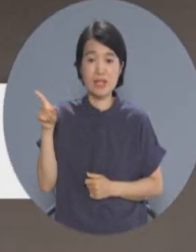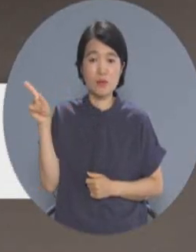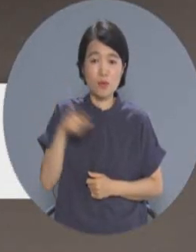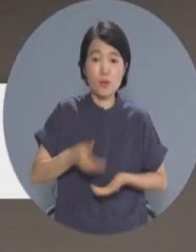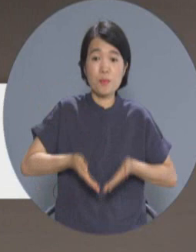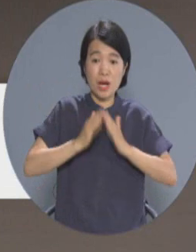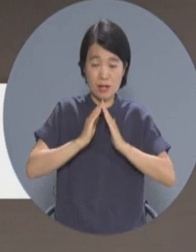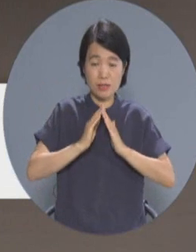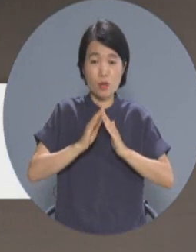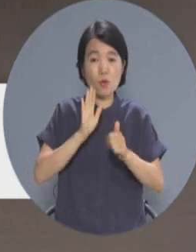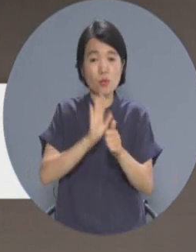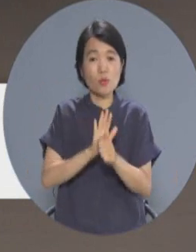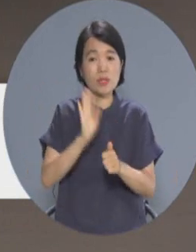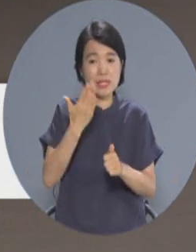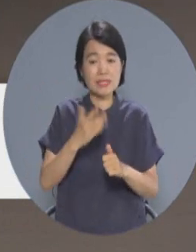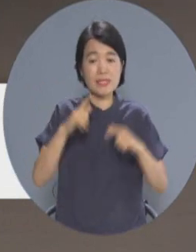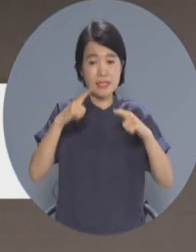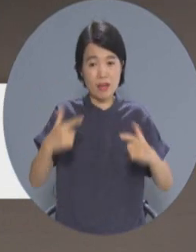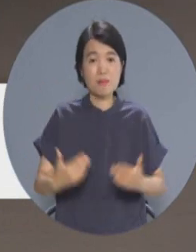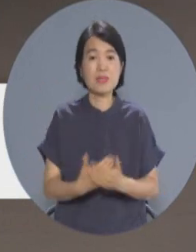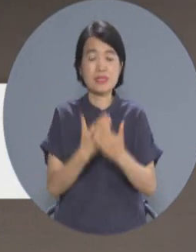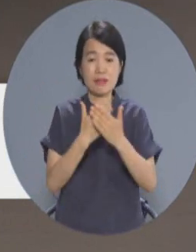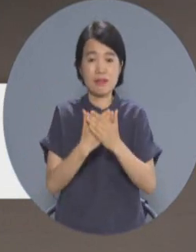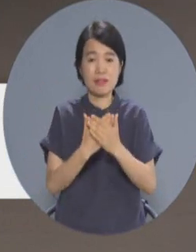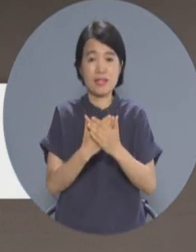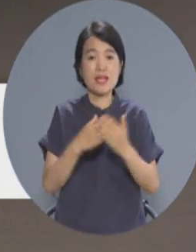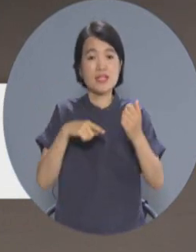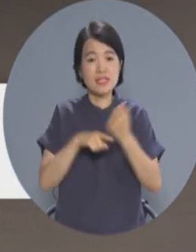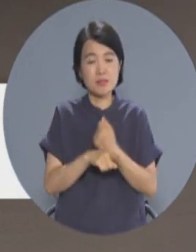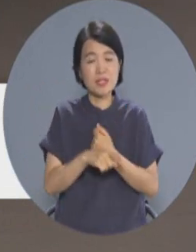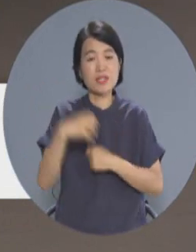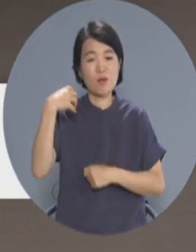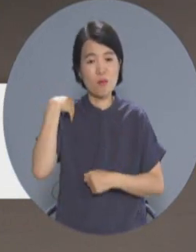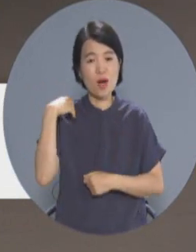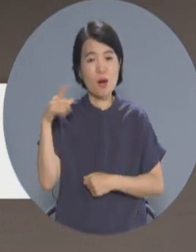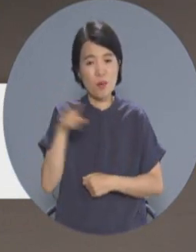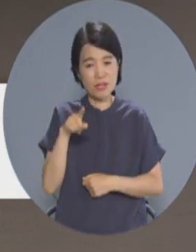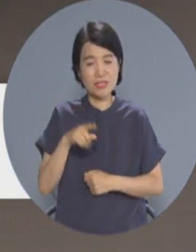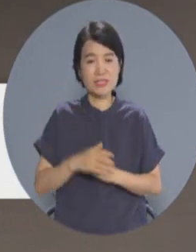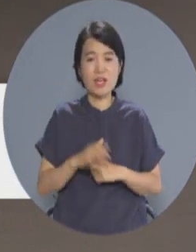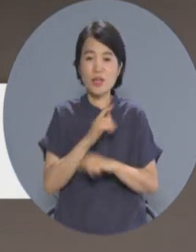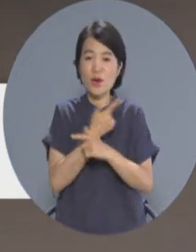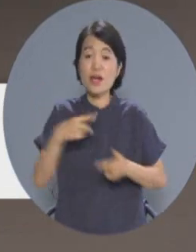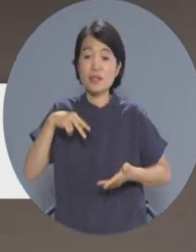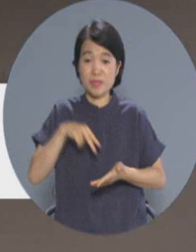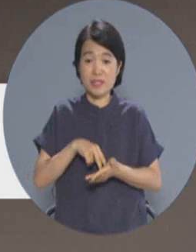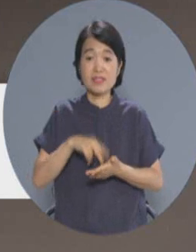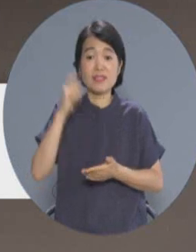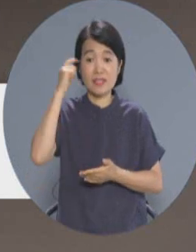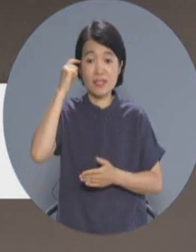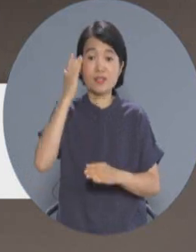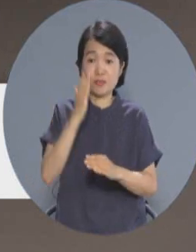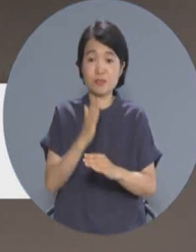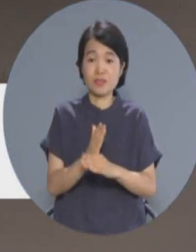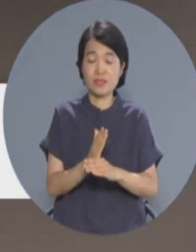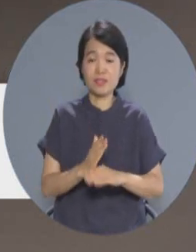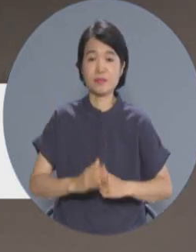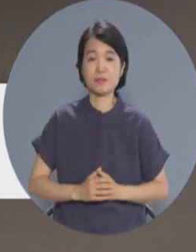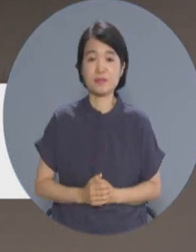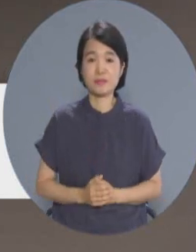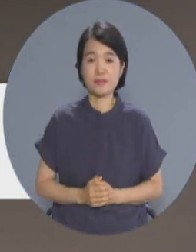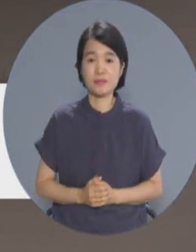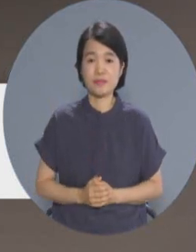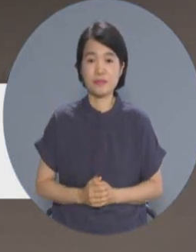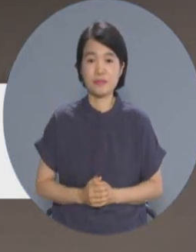있는지 그리고 거기에 지역 발전에 뭔가 의미 있는 역할을 할 수 있는지 그들의 삶이 좀 더 개선될 수 있는 그런 관점에서